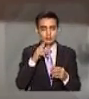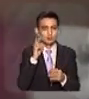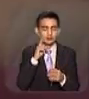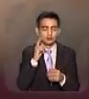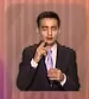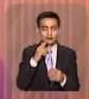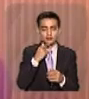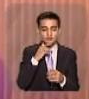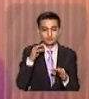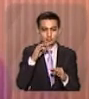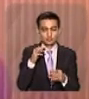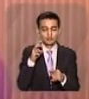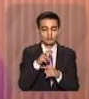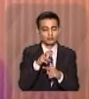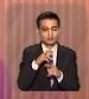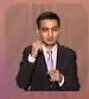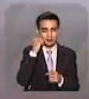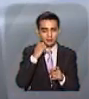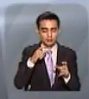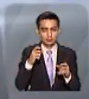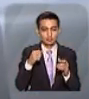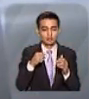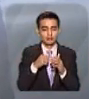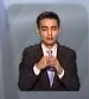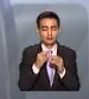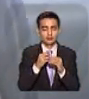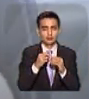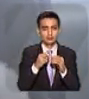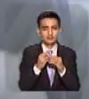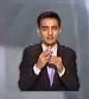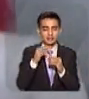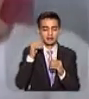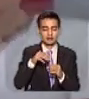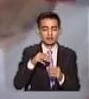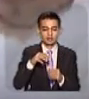обходится пациентам в сумму от 8 до 12 тысяч долларов.